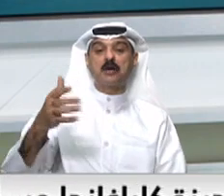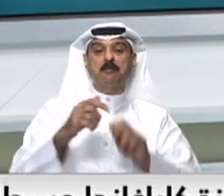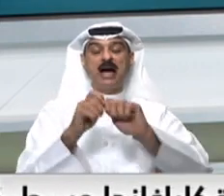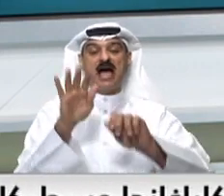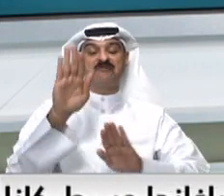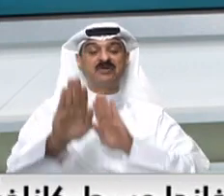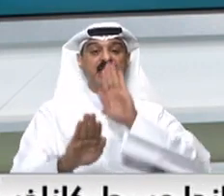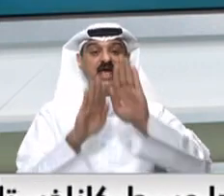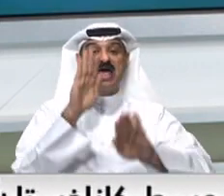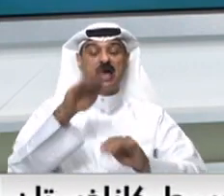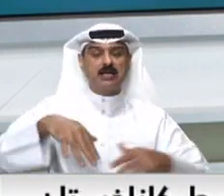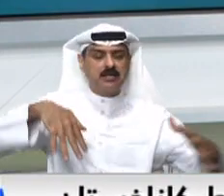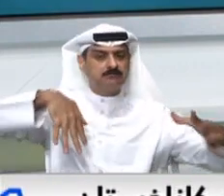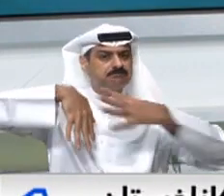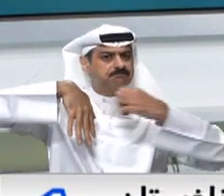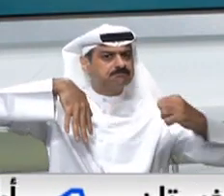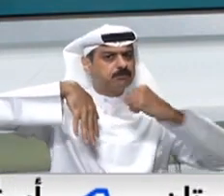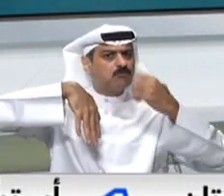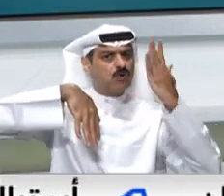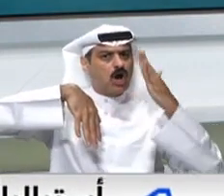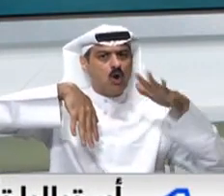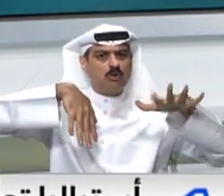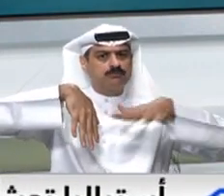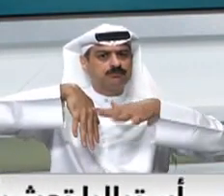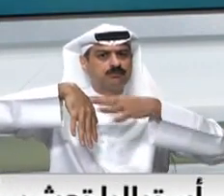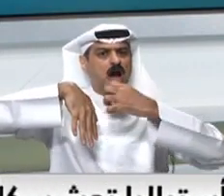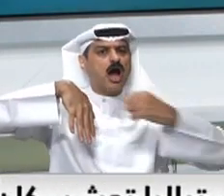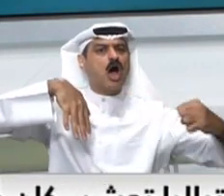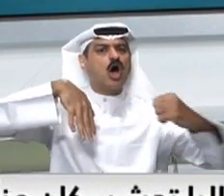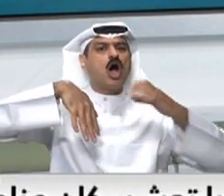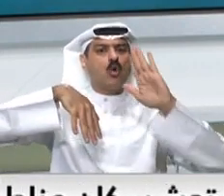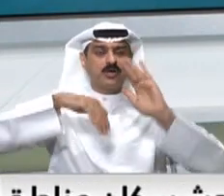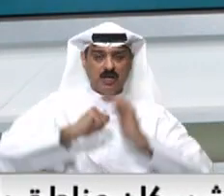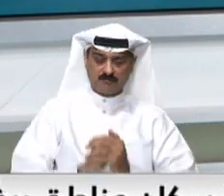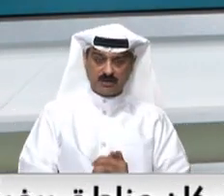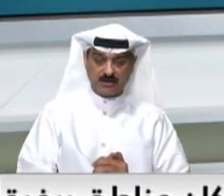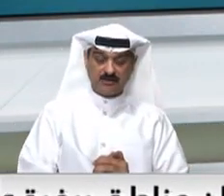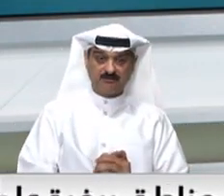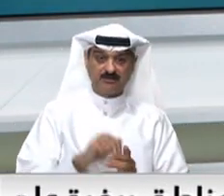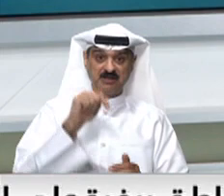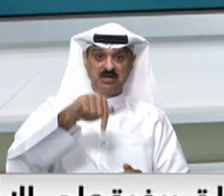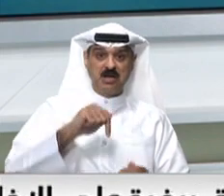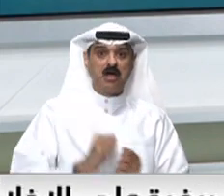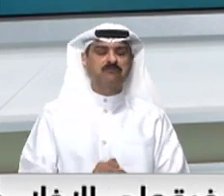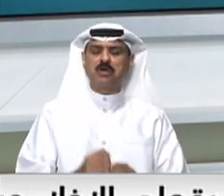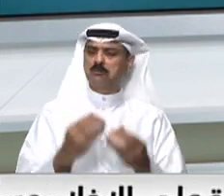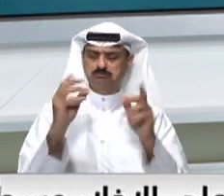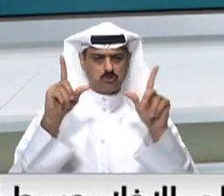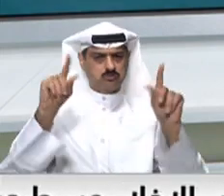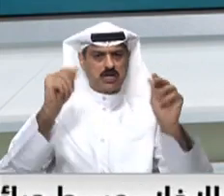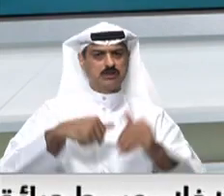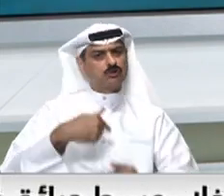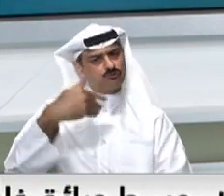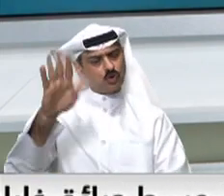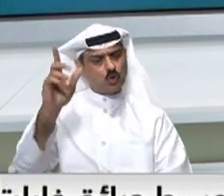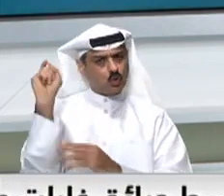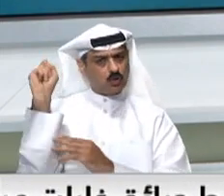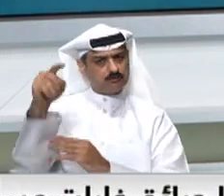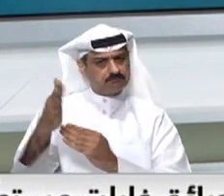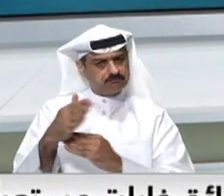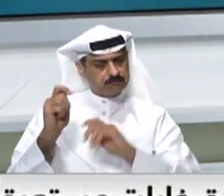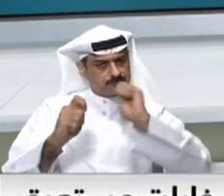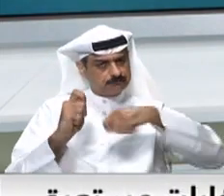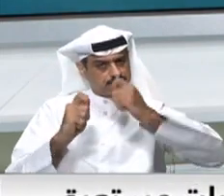والتيارات المائية لا زالت قوية في فترات الحمل. أجواء طبعا راح تكون لطيفة ومناسبة جدا لممارسة جميع